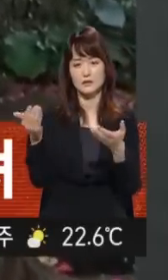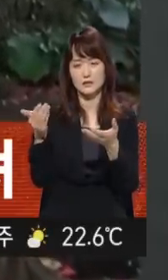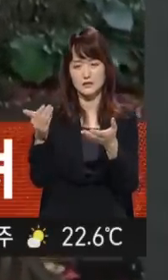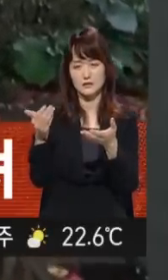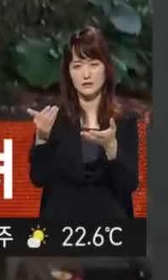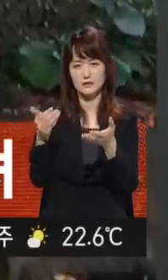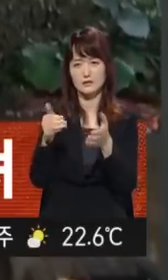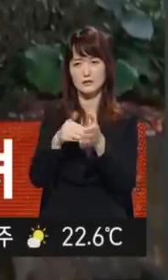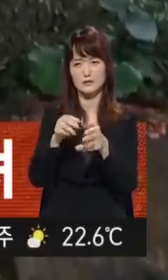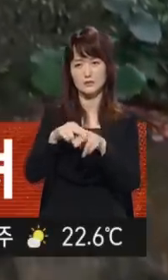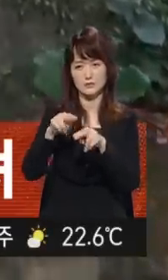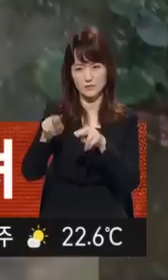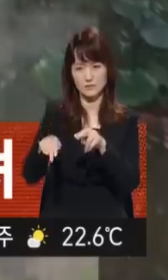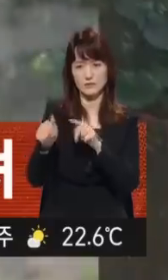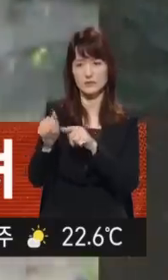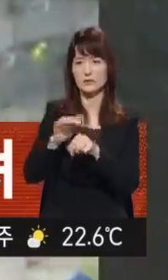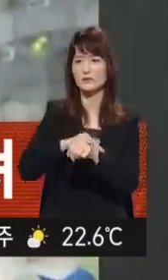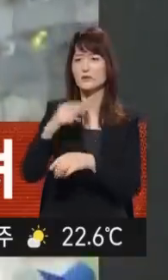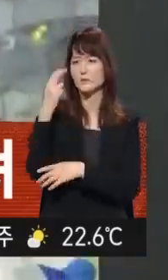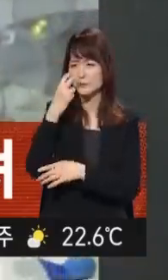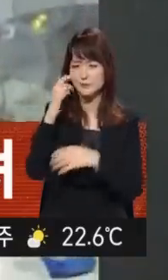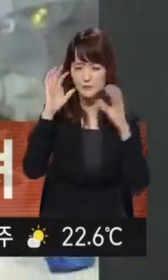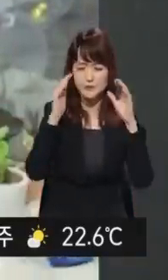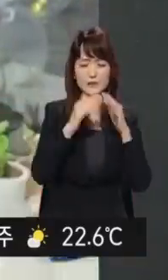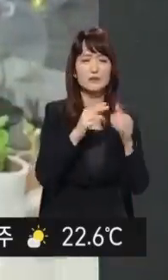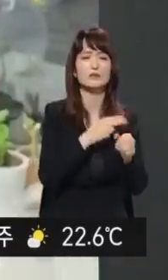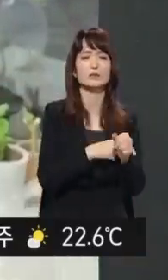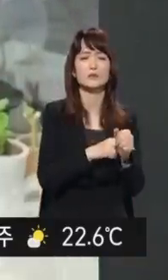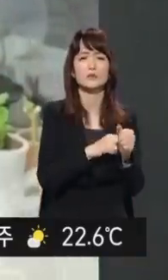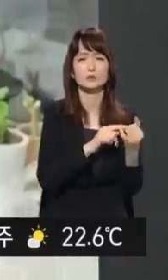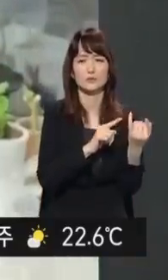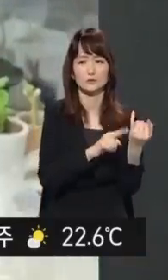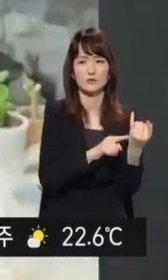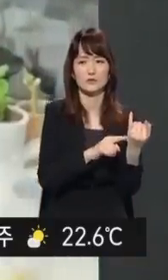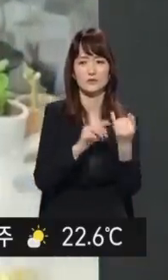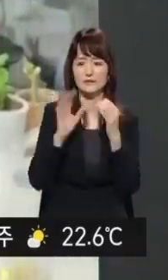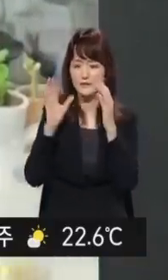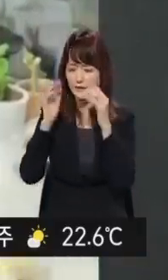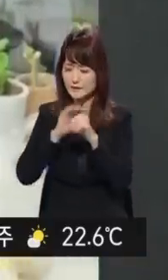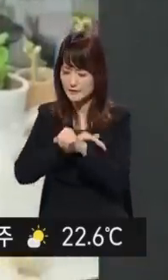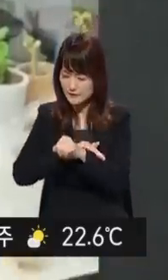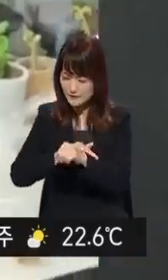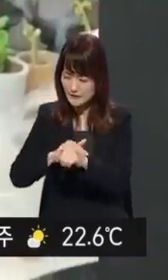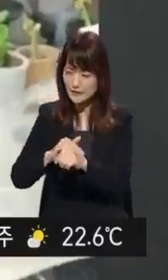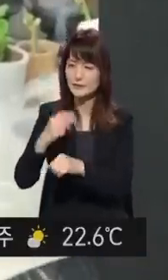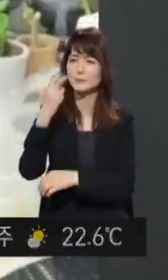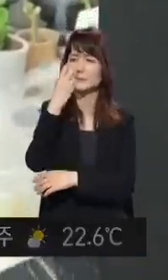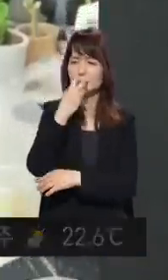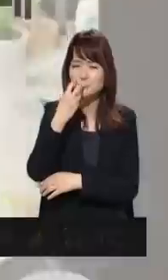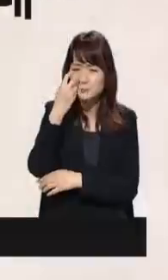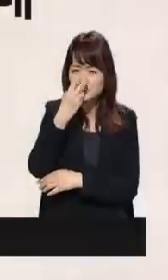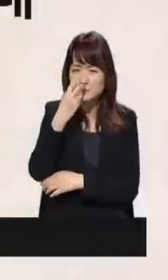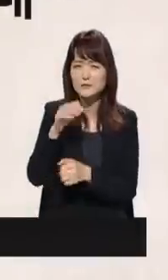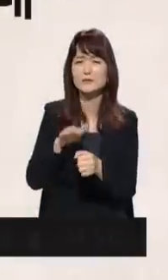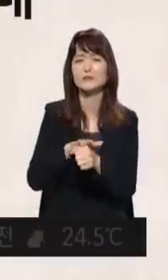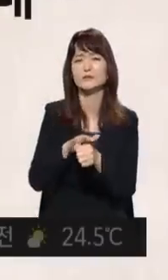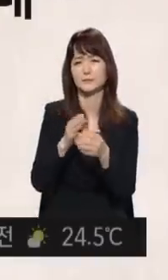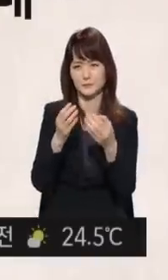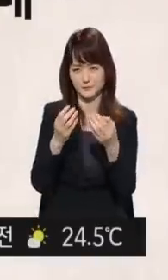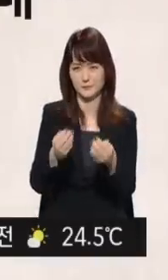딸이었다고 하고요 어린이집 교사였던 것 같습니다 그런데 아이들한테도 굉장히 잘하고 잔정이 되게 많았다 이렇게 어머니가